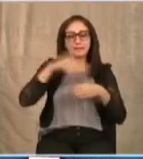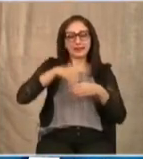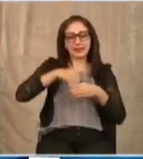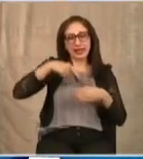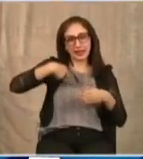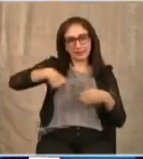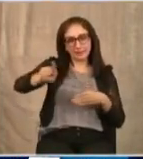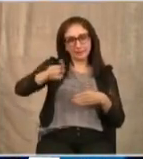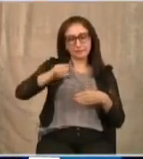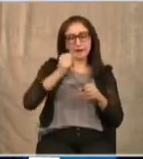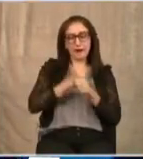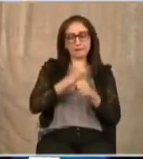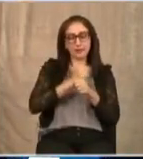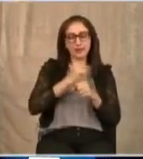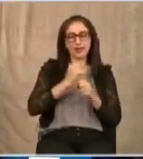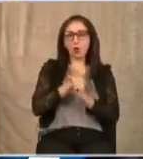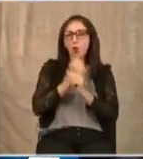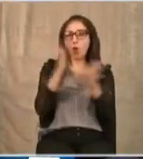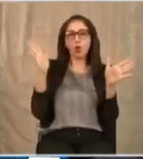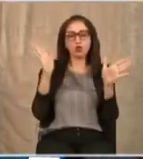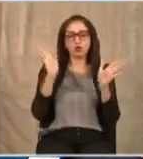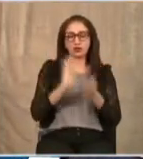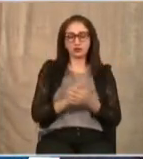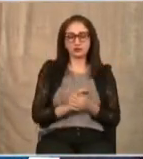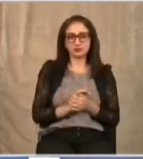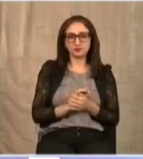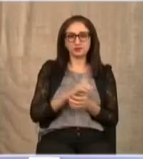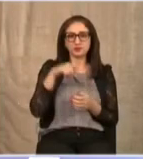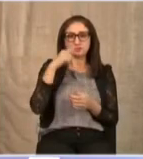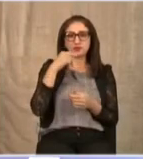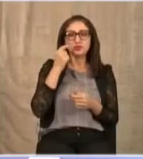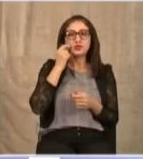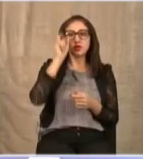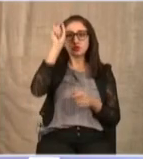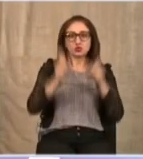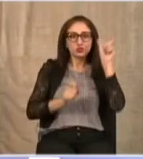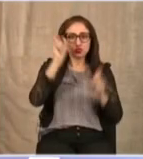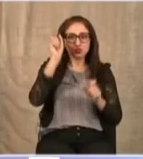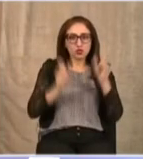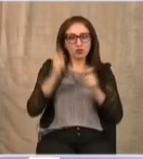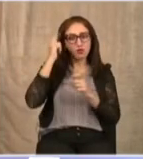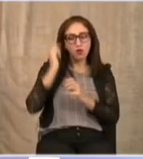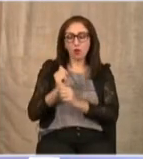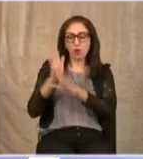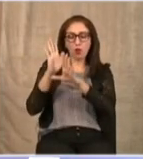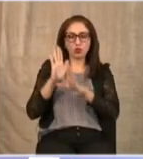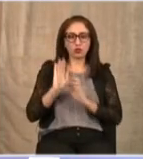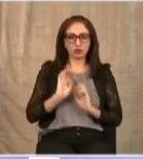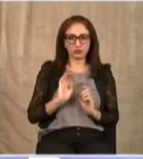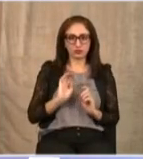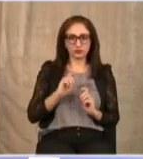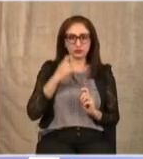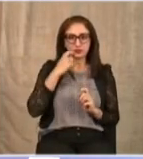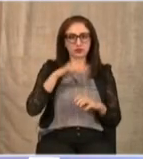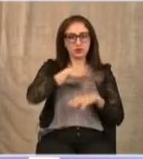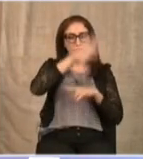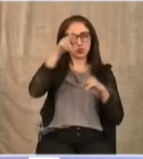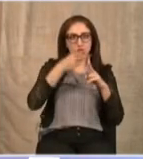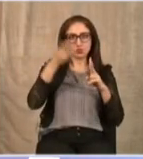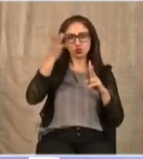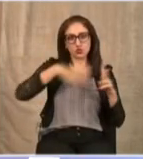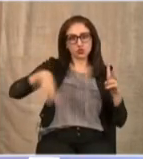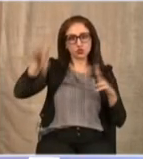ديمقراطيه تاتي معبره عن اراده الناخبين الى جمهور الناخبين